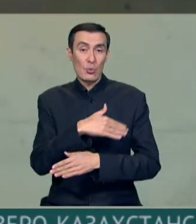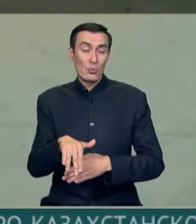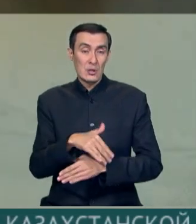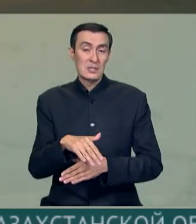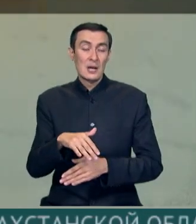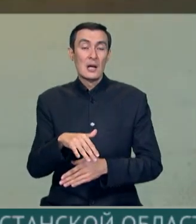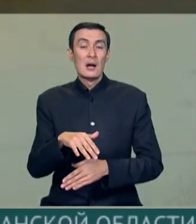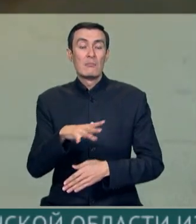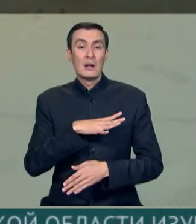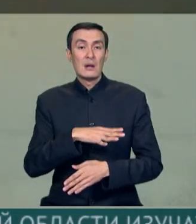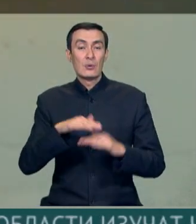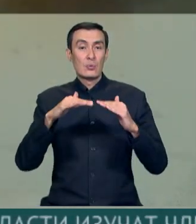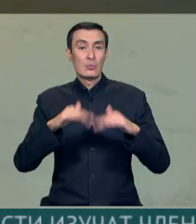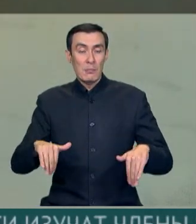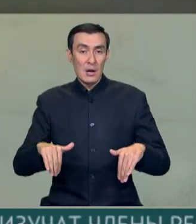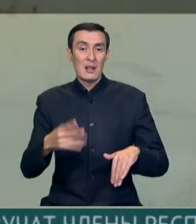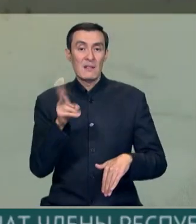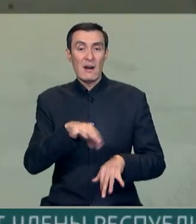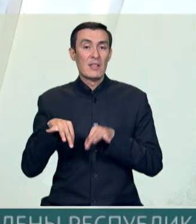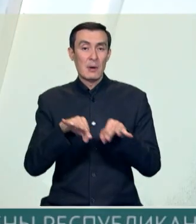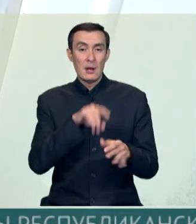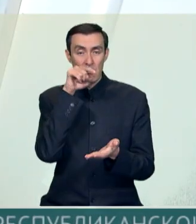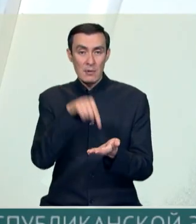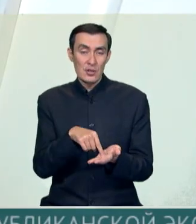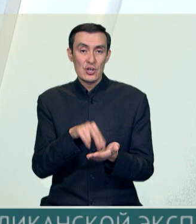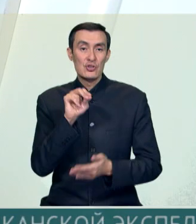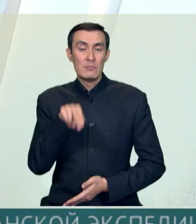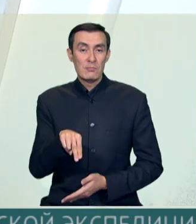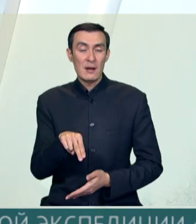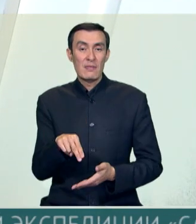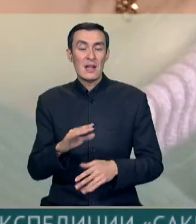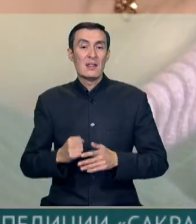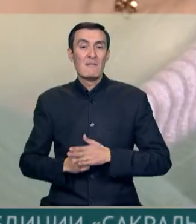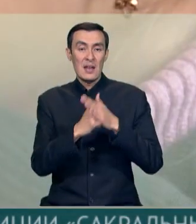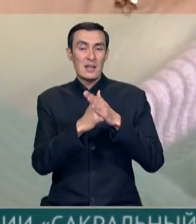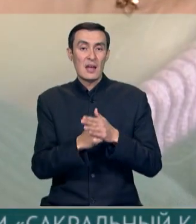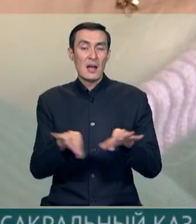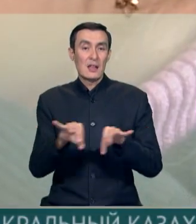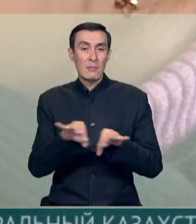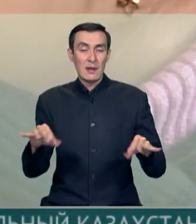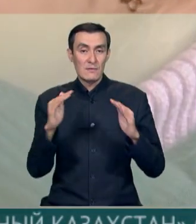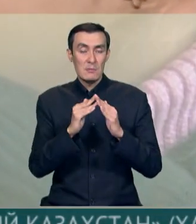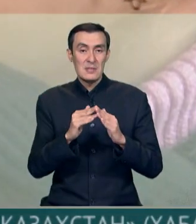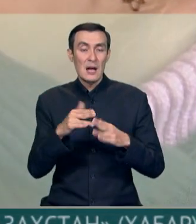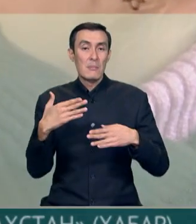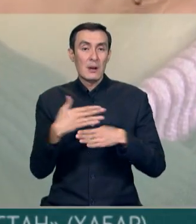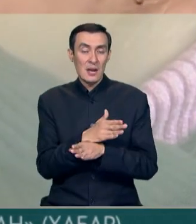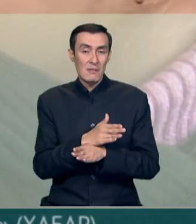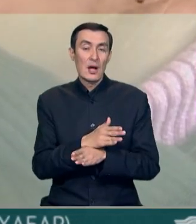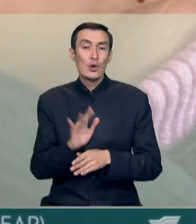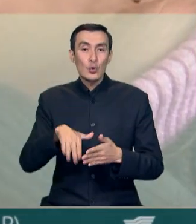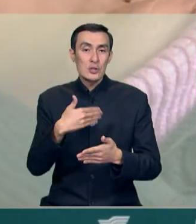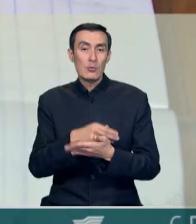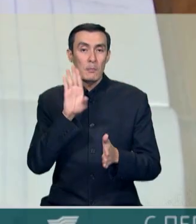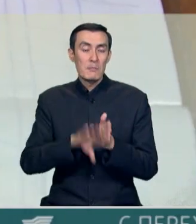обвалился грунт, в яму упали 2 автомобиля. ЧП повлияло на давление в отопительной системе зданий. Из-за порыва без тепла до сих